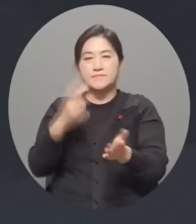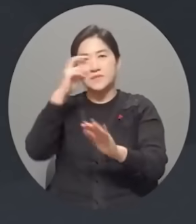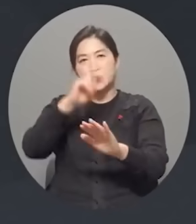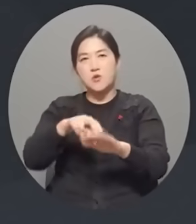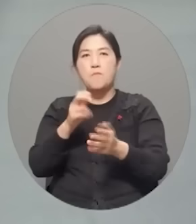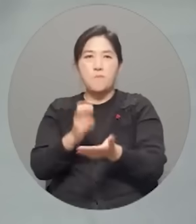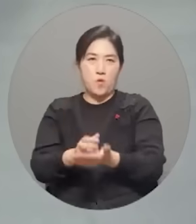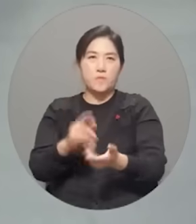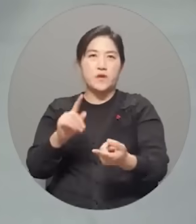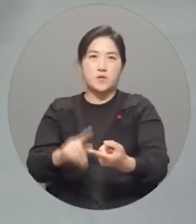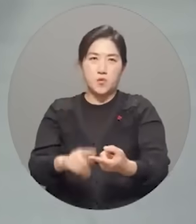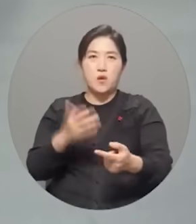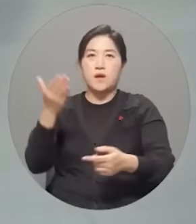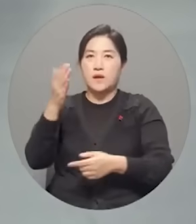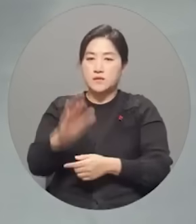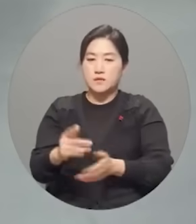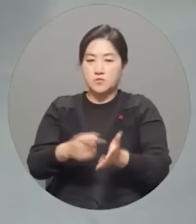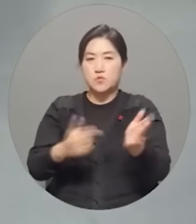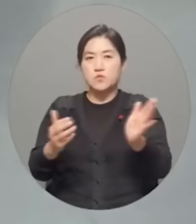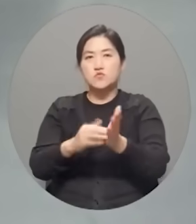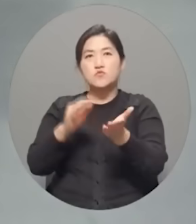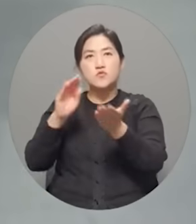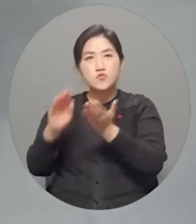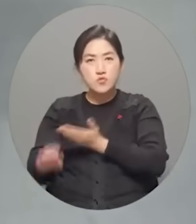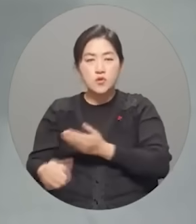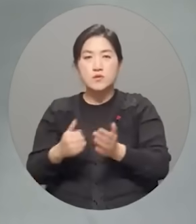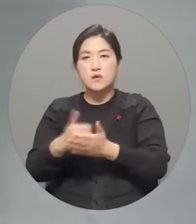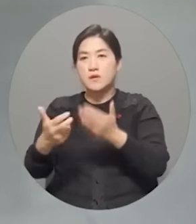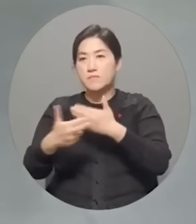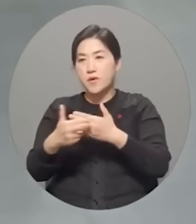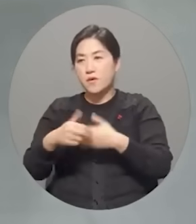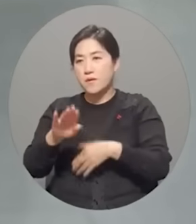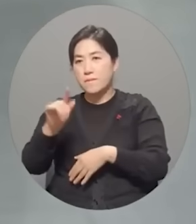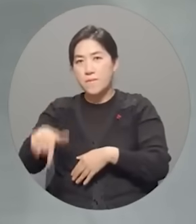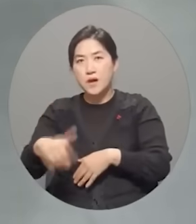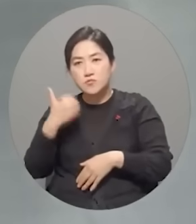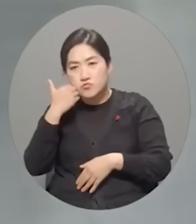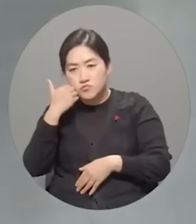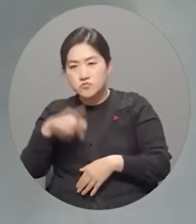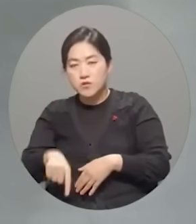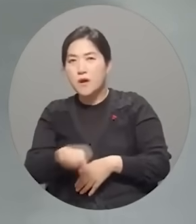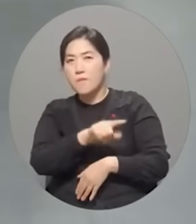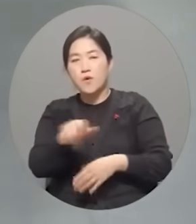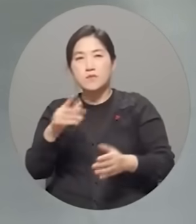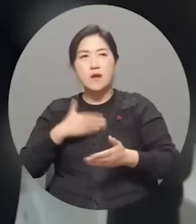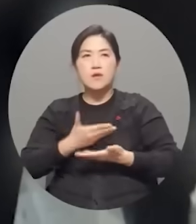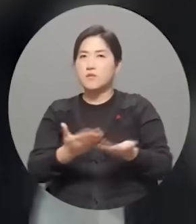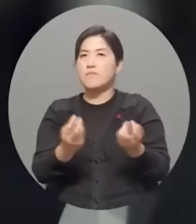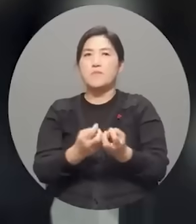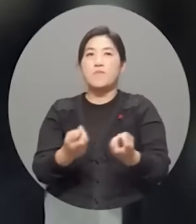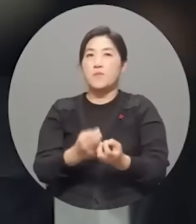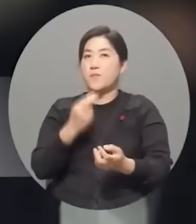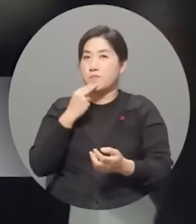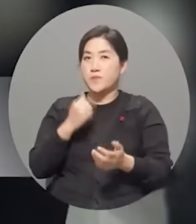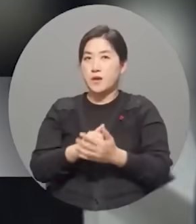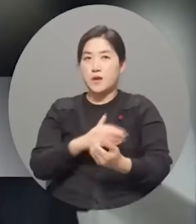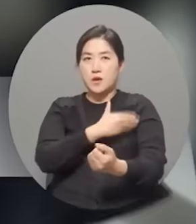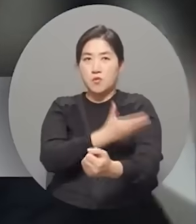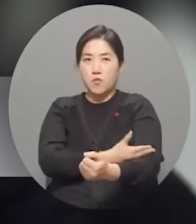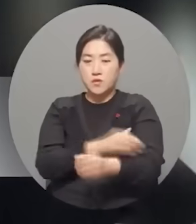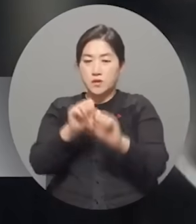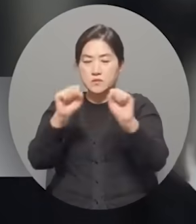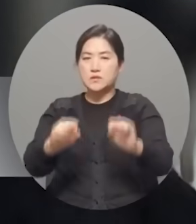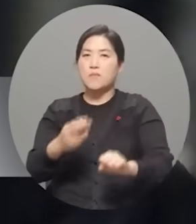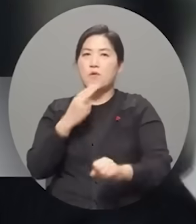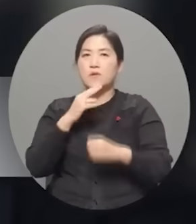따른 겁니다. 하지만 수술이 끝난 뒤에도 병원이 박 씨의 상황을 가족에게 알릴 방법이 없었습니다. 권한도 시스템도